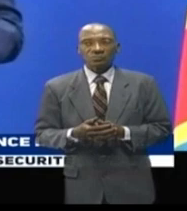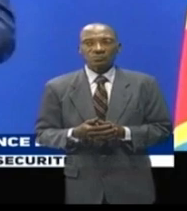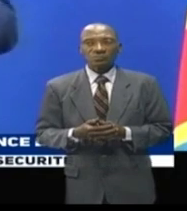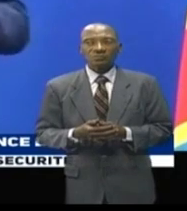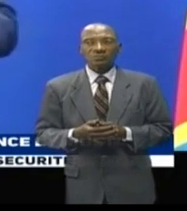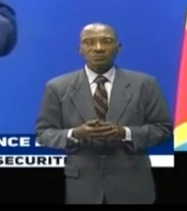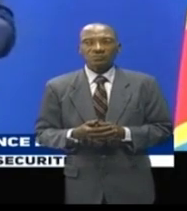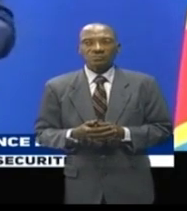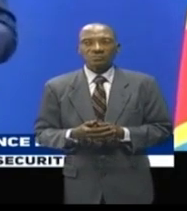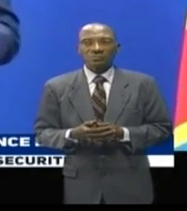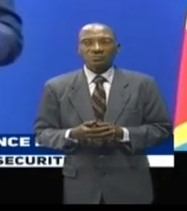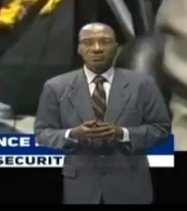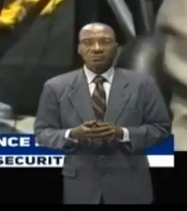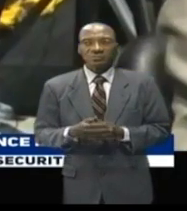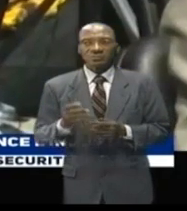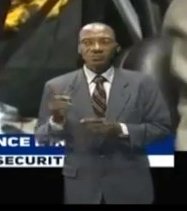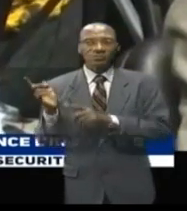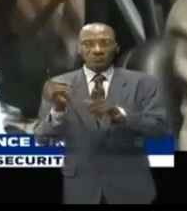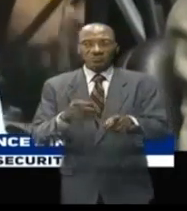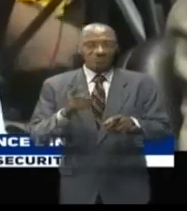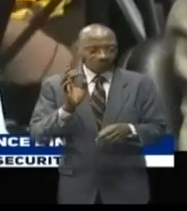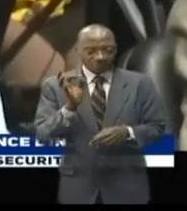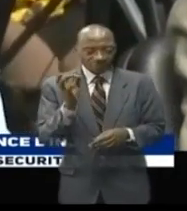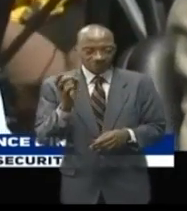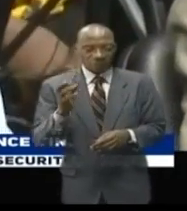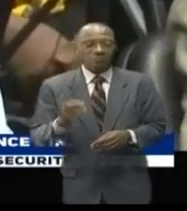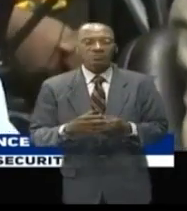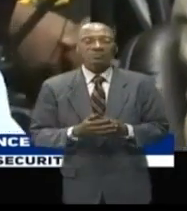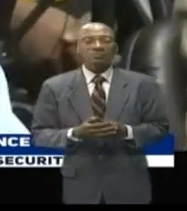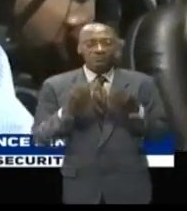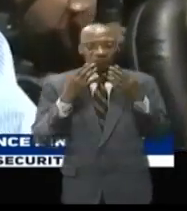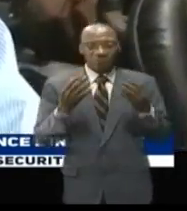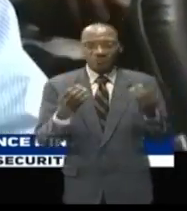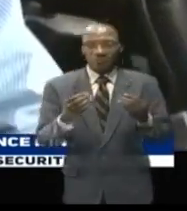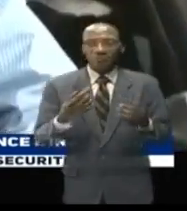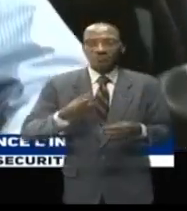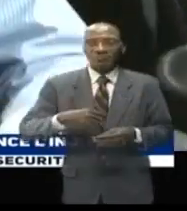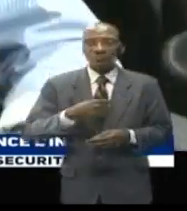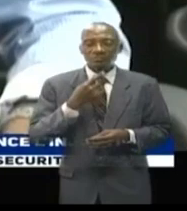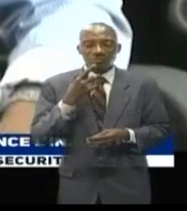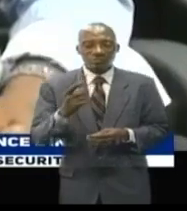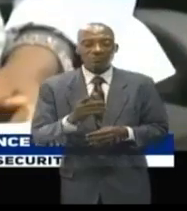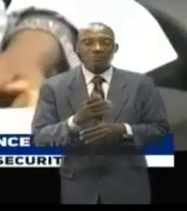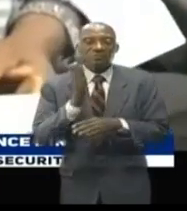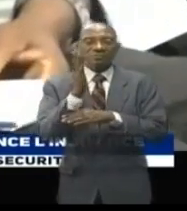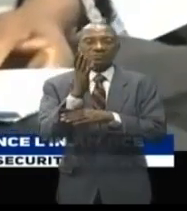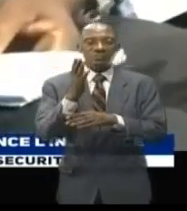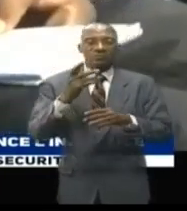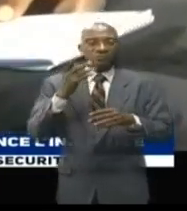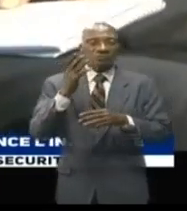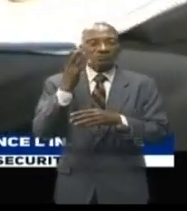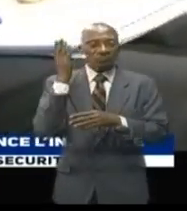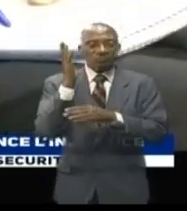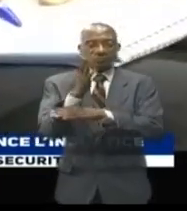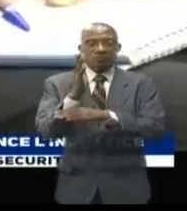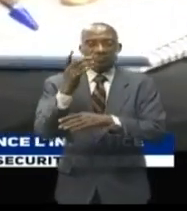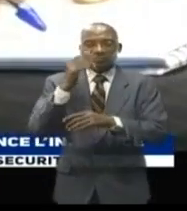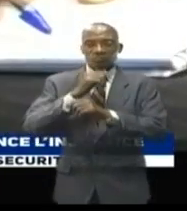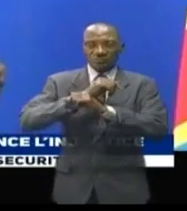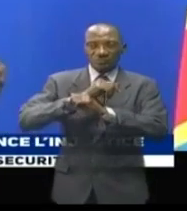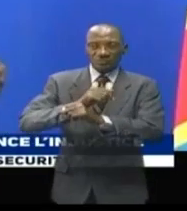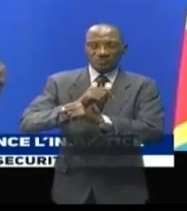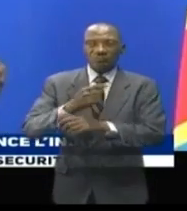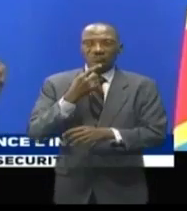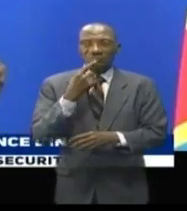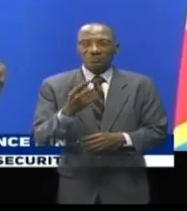non non ça ne peut pas arriver à RDC alors c'est pour ça que nous disons au concept de sécurité ceci ce que nous disons